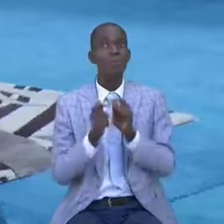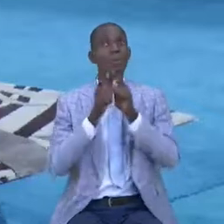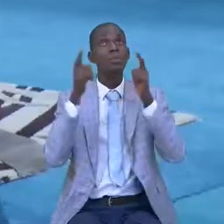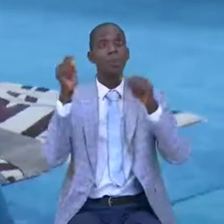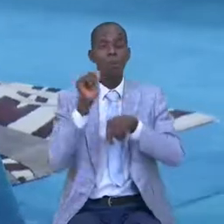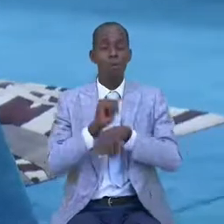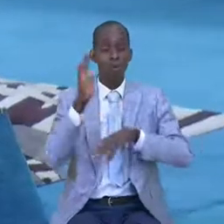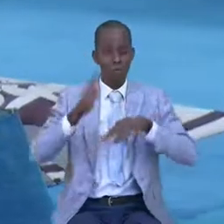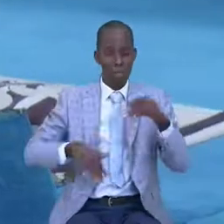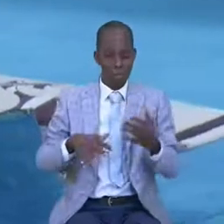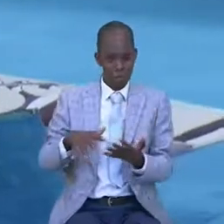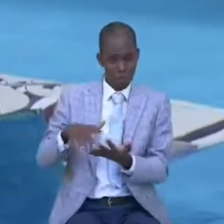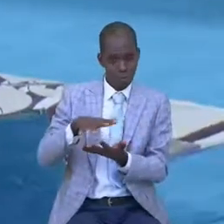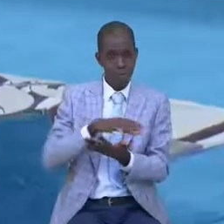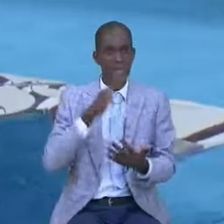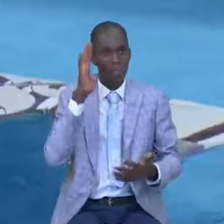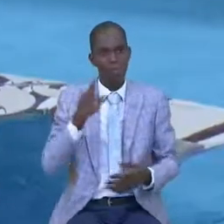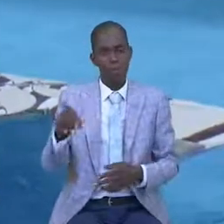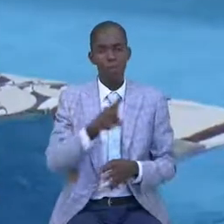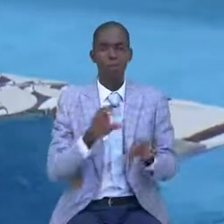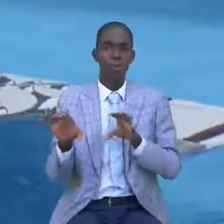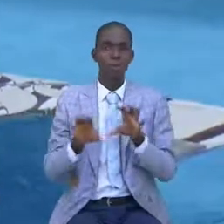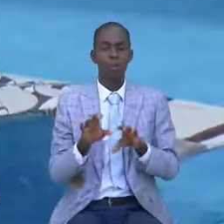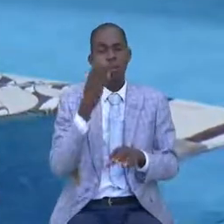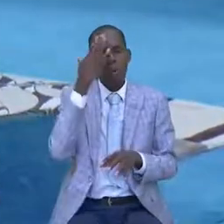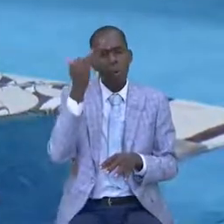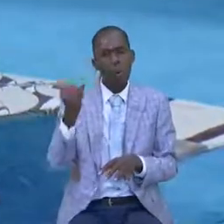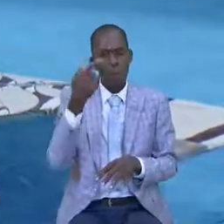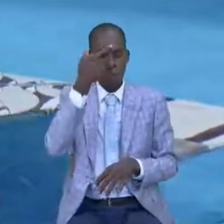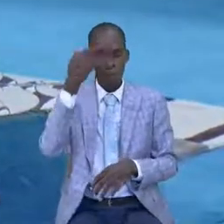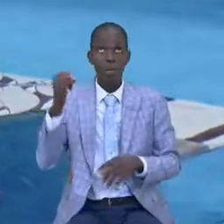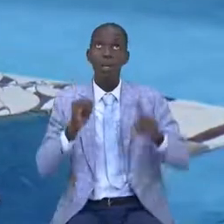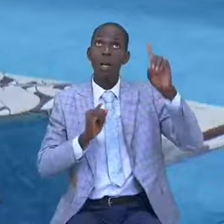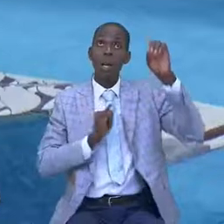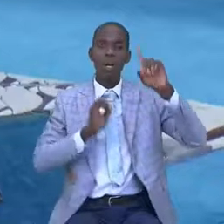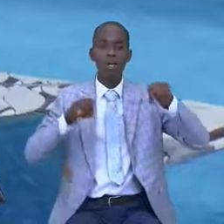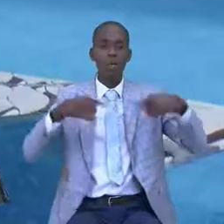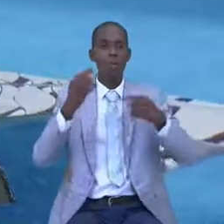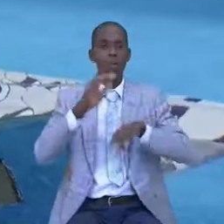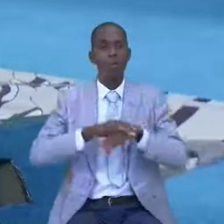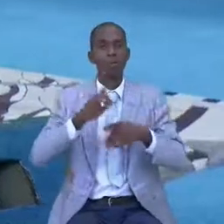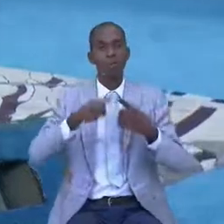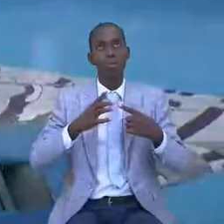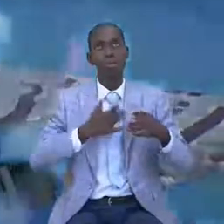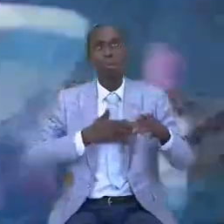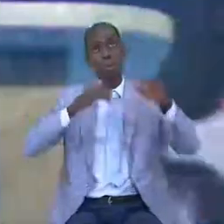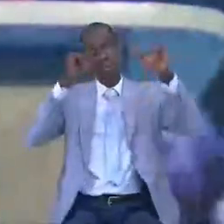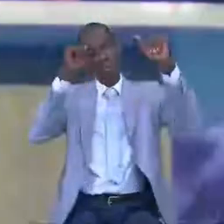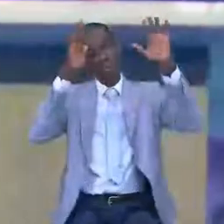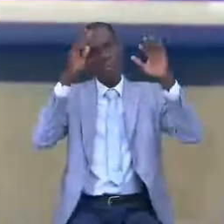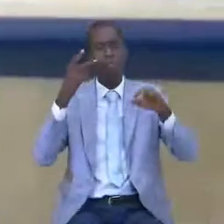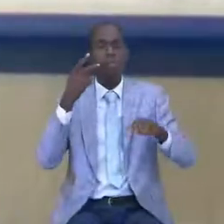œuvres que je fais et il en fera de plus grandes parce que je m'en